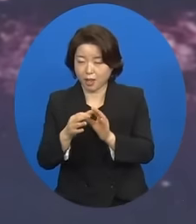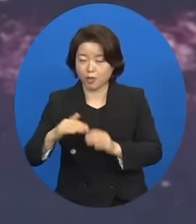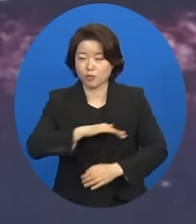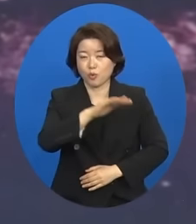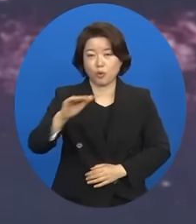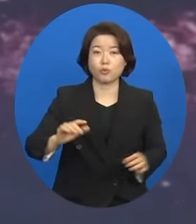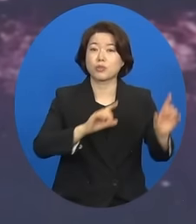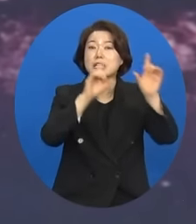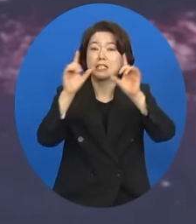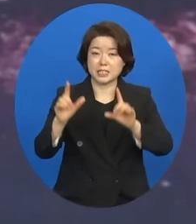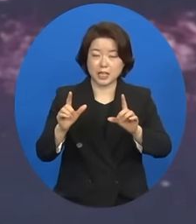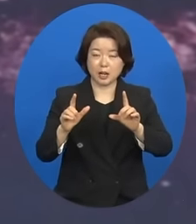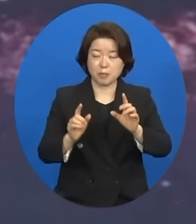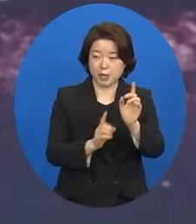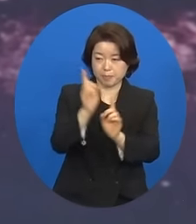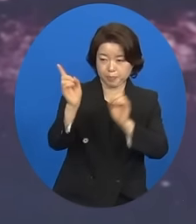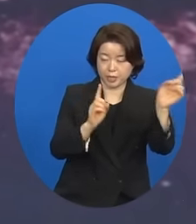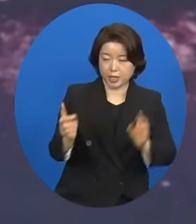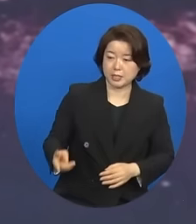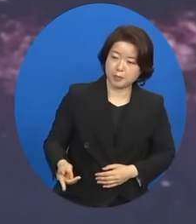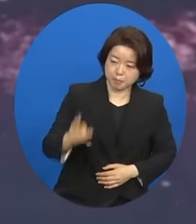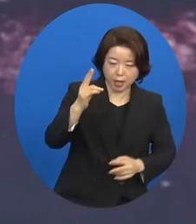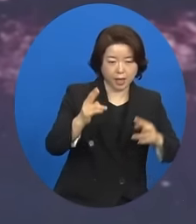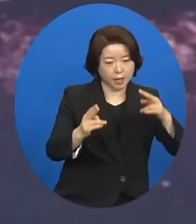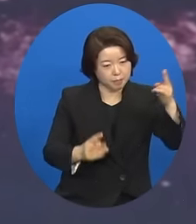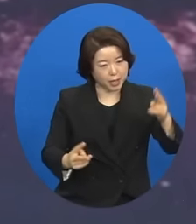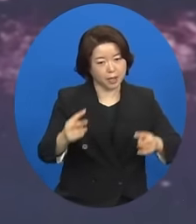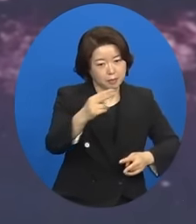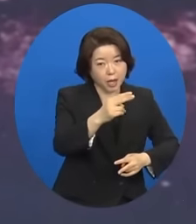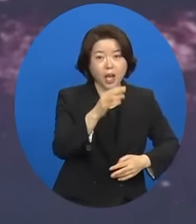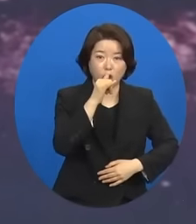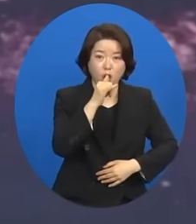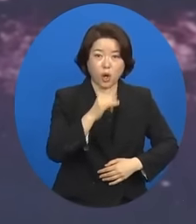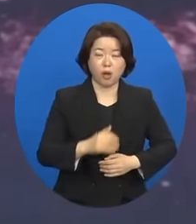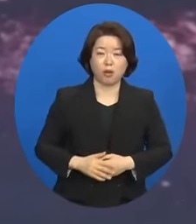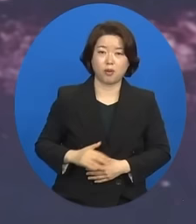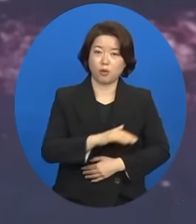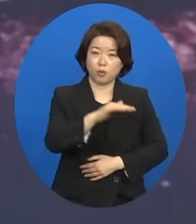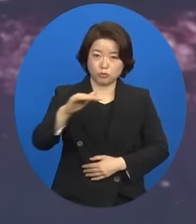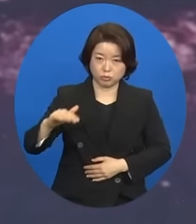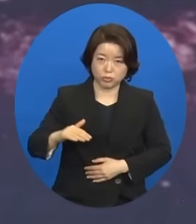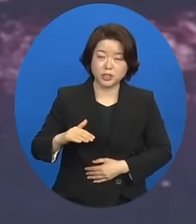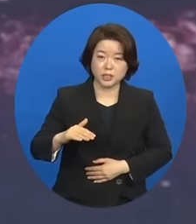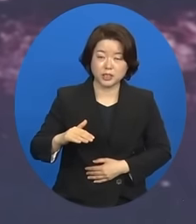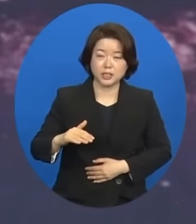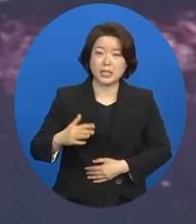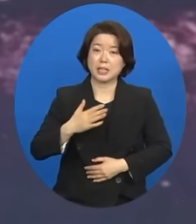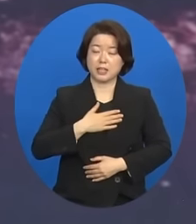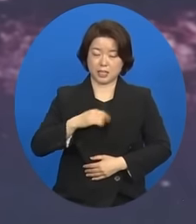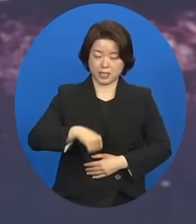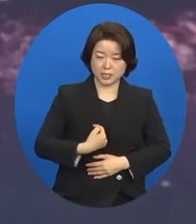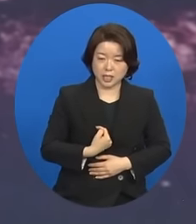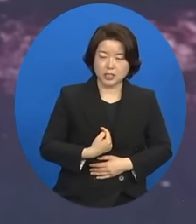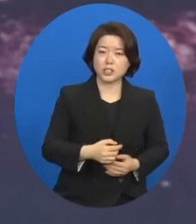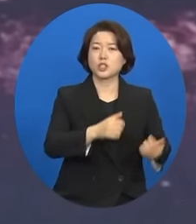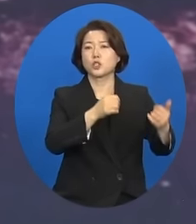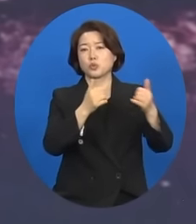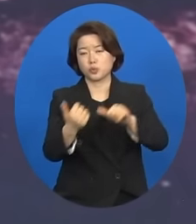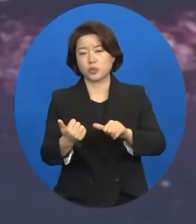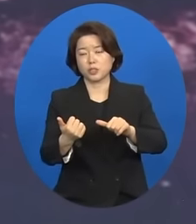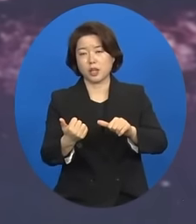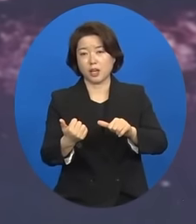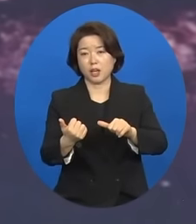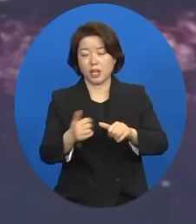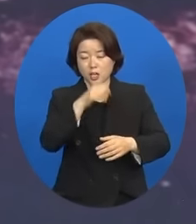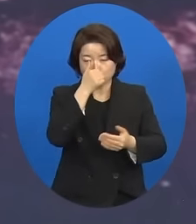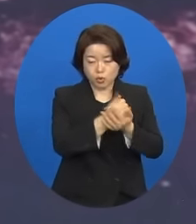삶에 가지를 치신다는 거예 그것이 우리가 우리 자신을 죽인다는 표이 죄를